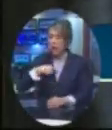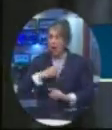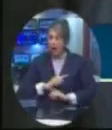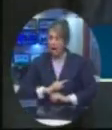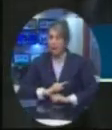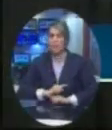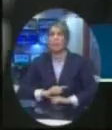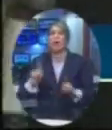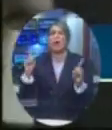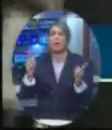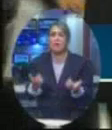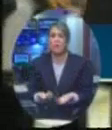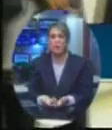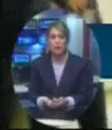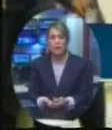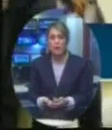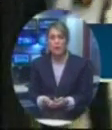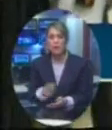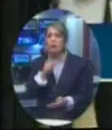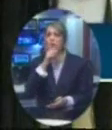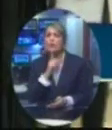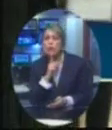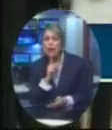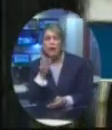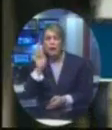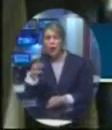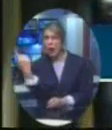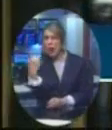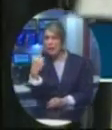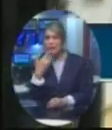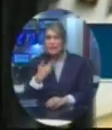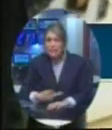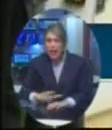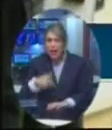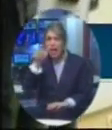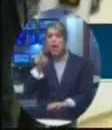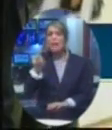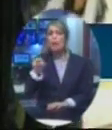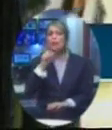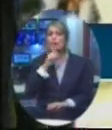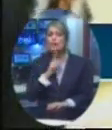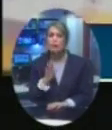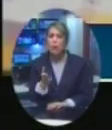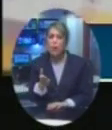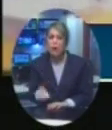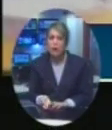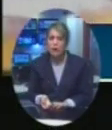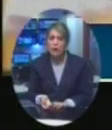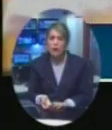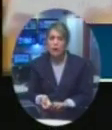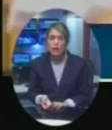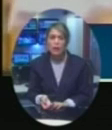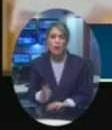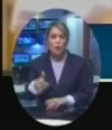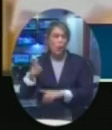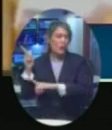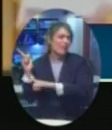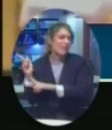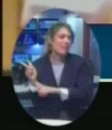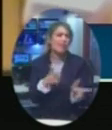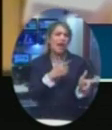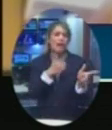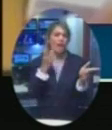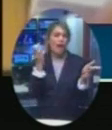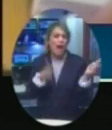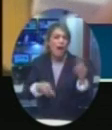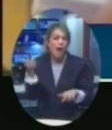לעולם. אסורי יטיף לנו מוסר. אסורי שהשליט שלו הוא טבח שתומך